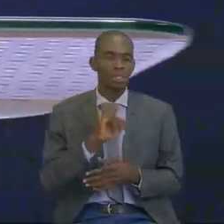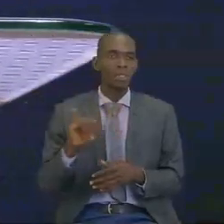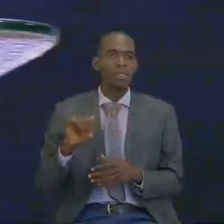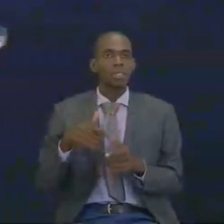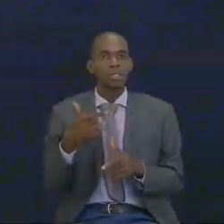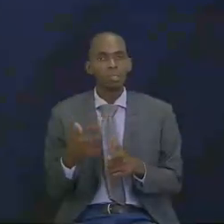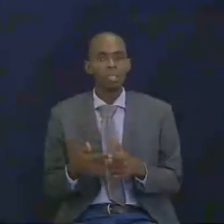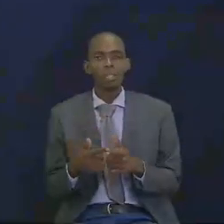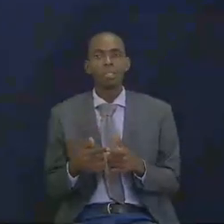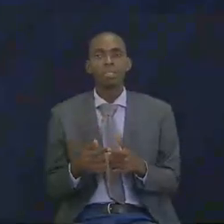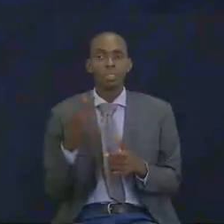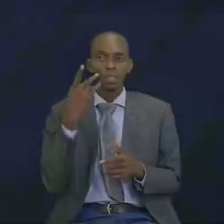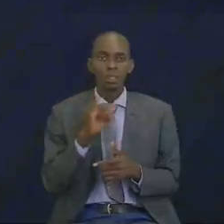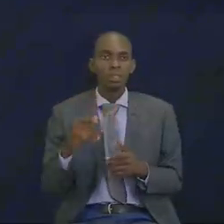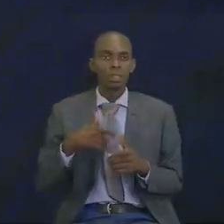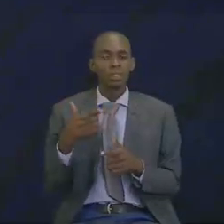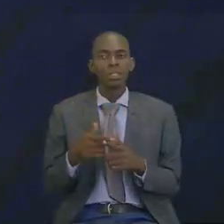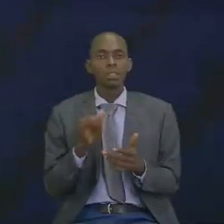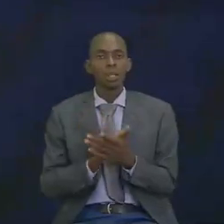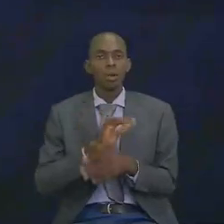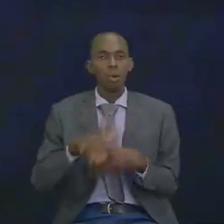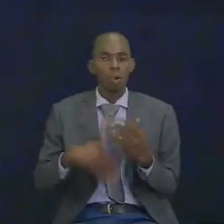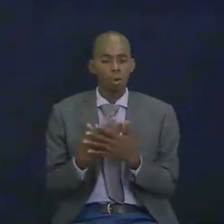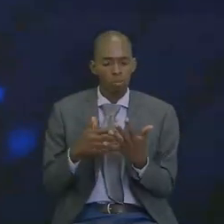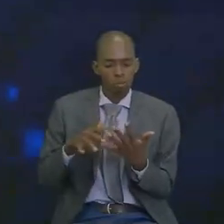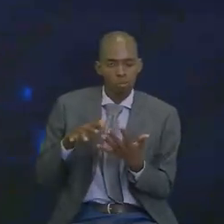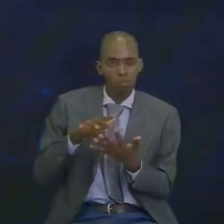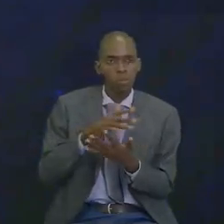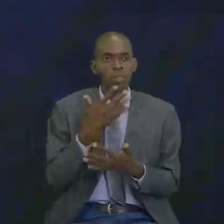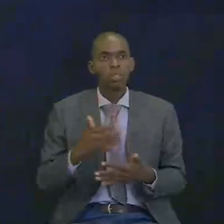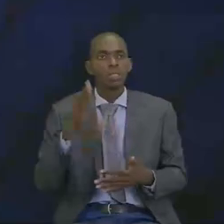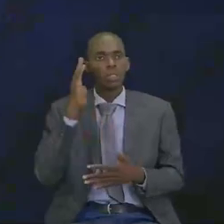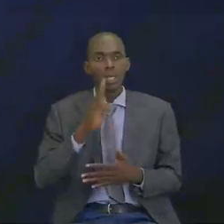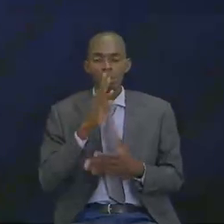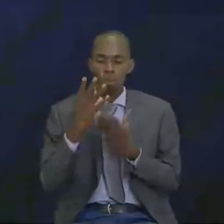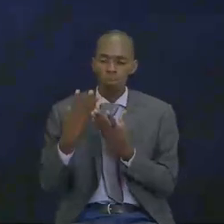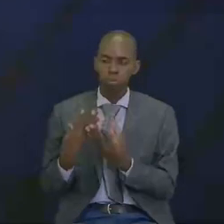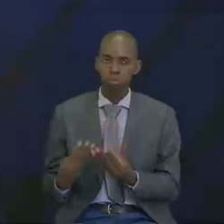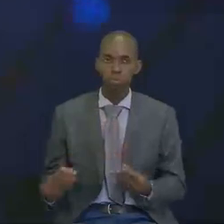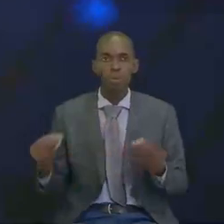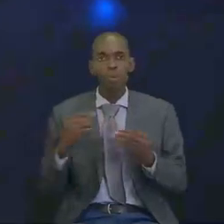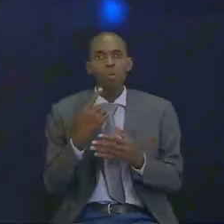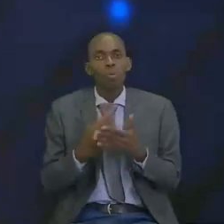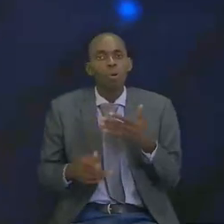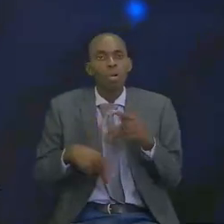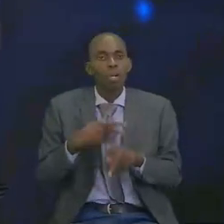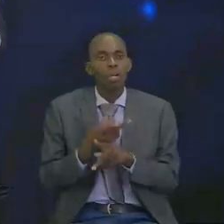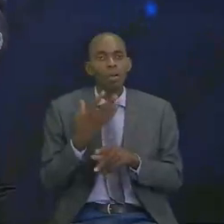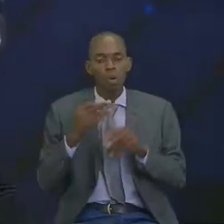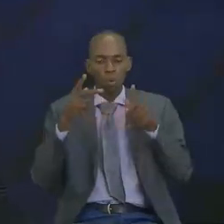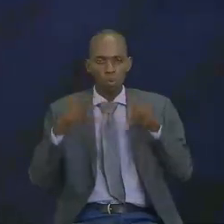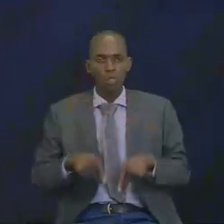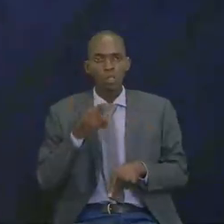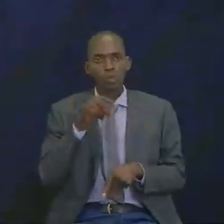donc toutes ces choses doivent se dissoudre, qu'elles ne doivent pas